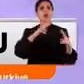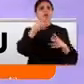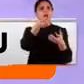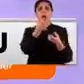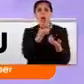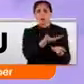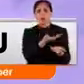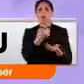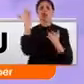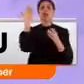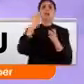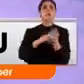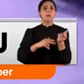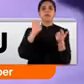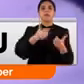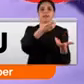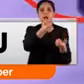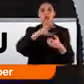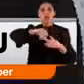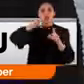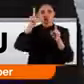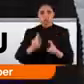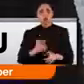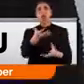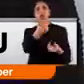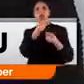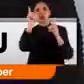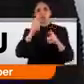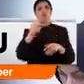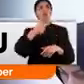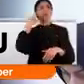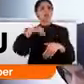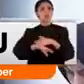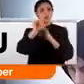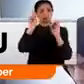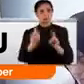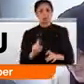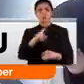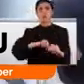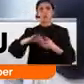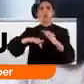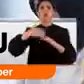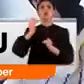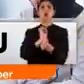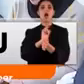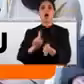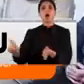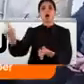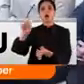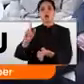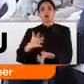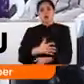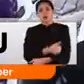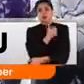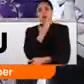hangi kebapçıdan aldılar, çalındı mı, alındı mı, daha önceden bir yere mi konuldu? Yaşanan olayın ardından Keskin ailesi acılarıyla